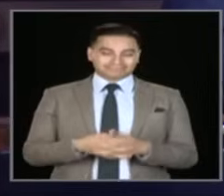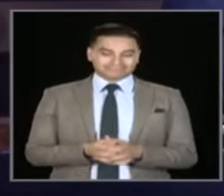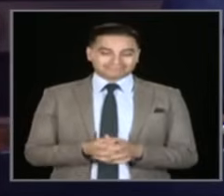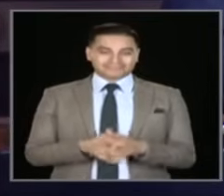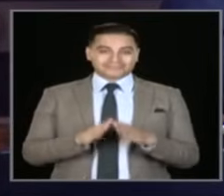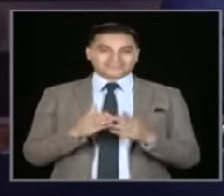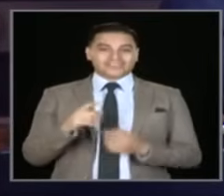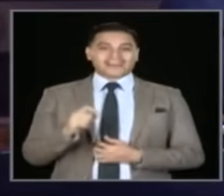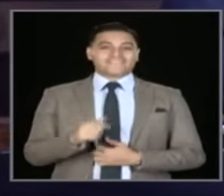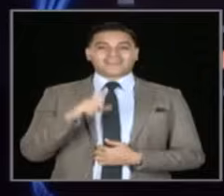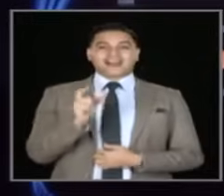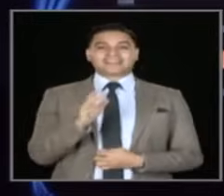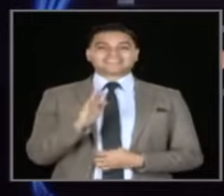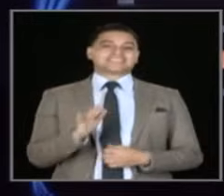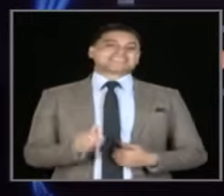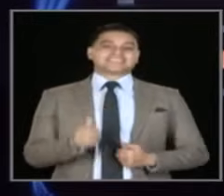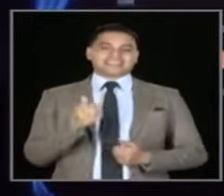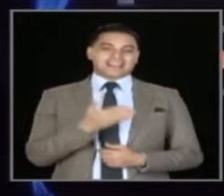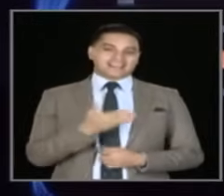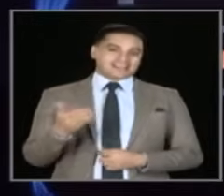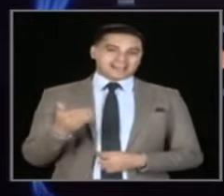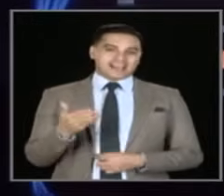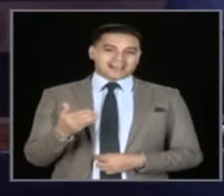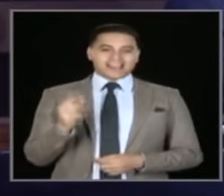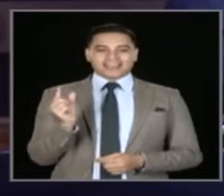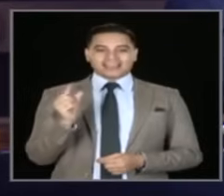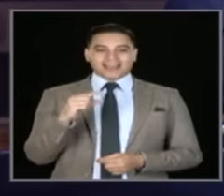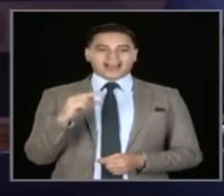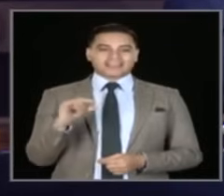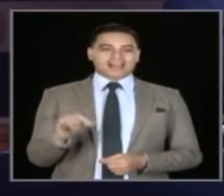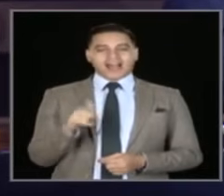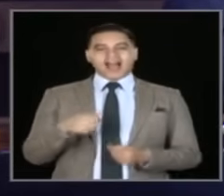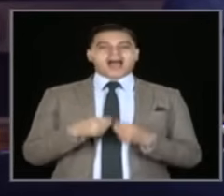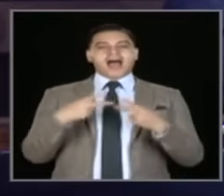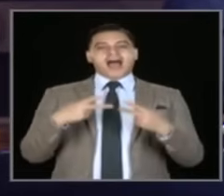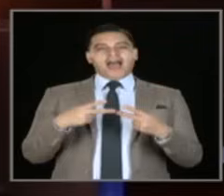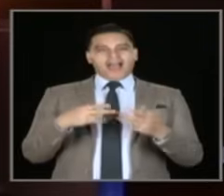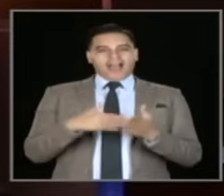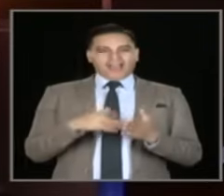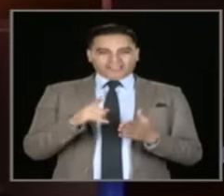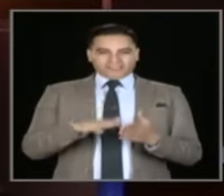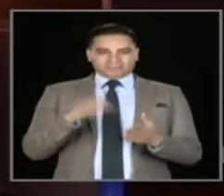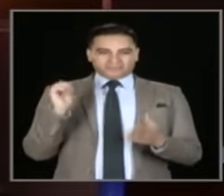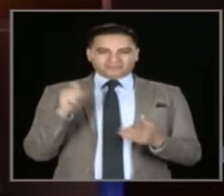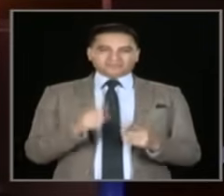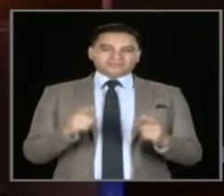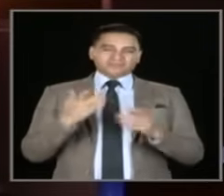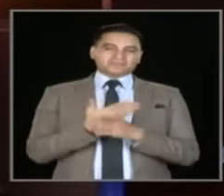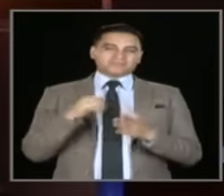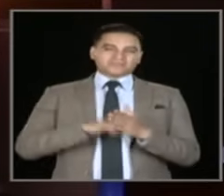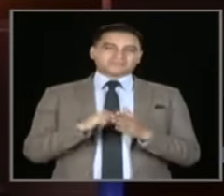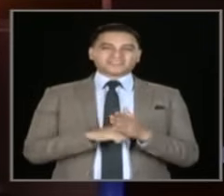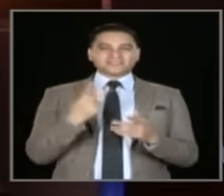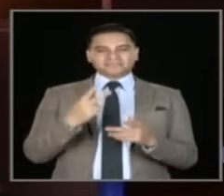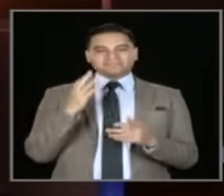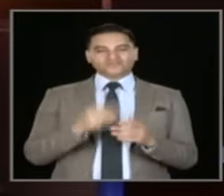فريق فالنسيا الحمد لله على السلامه. ندى، اخر مباراه في الموسم، احساسك ايه؟ والله